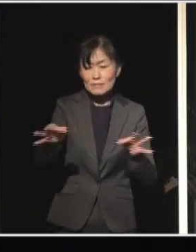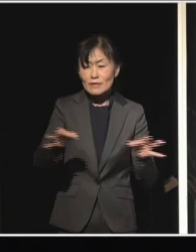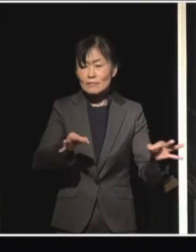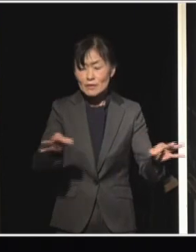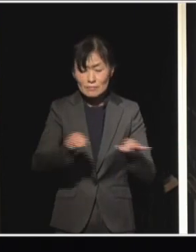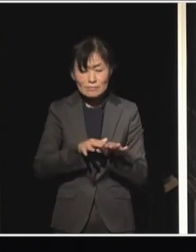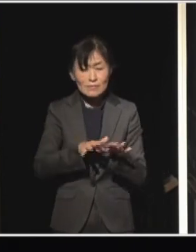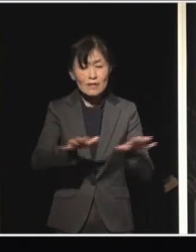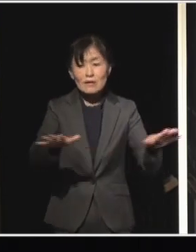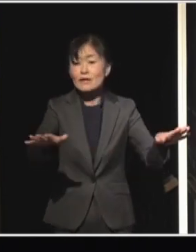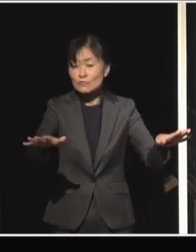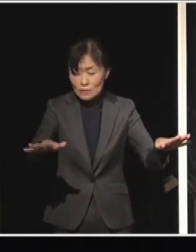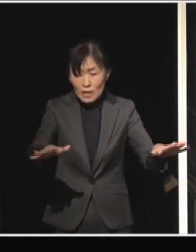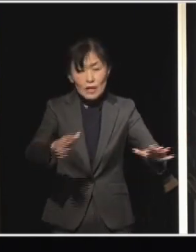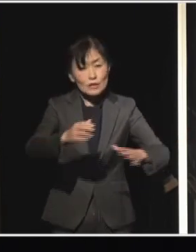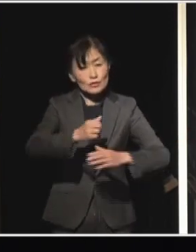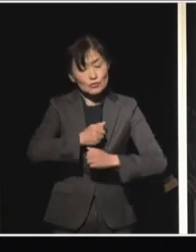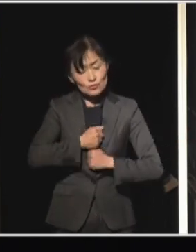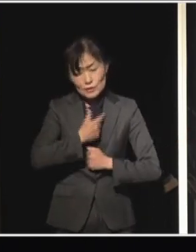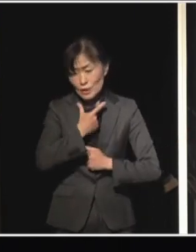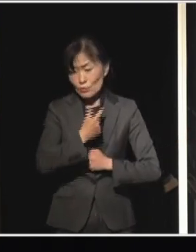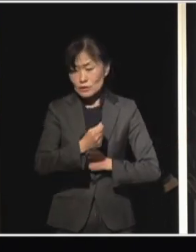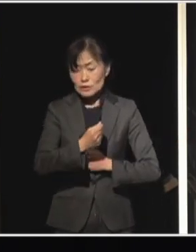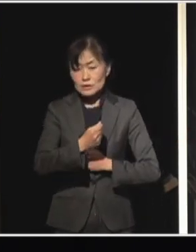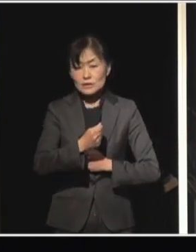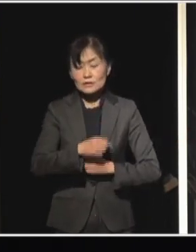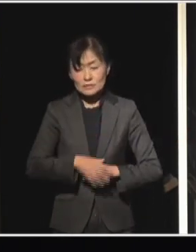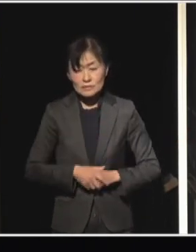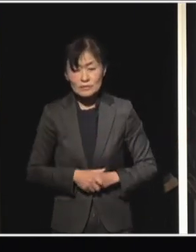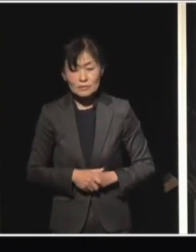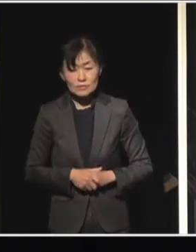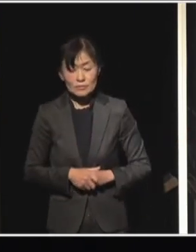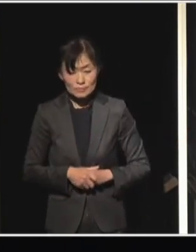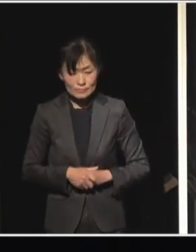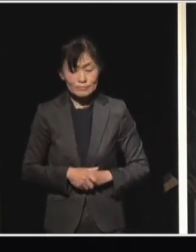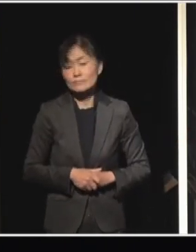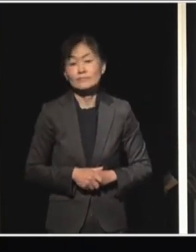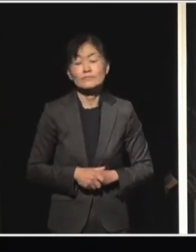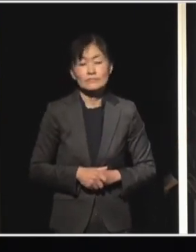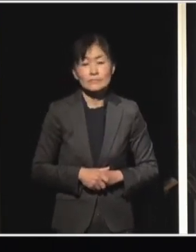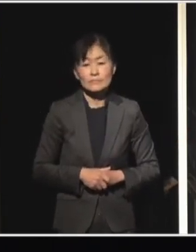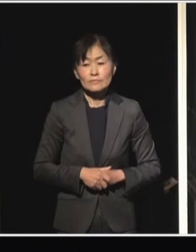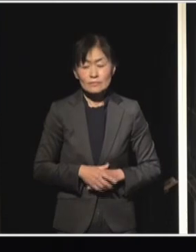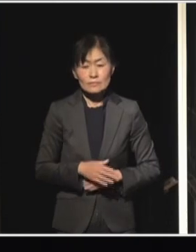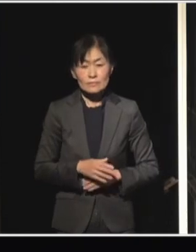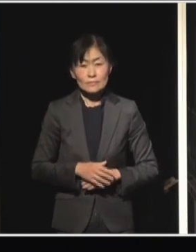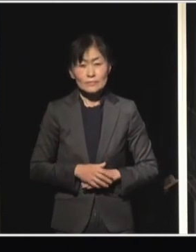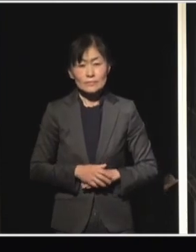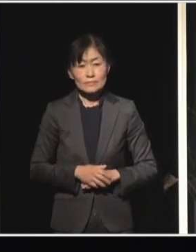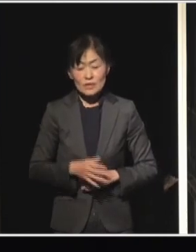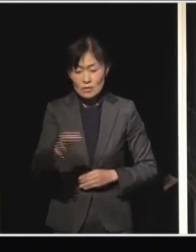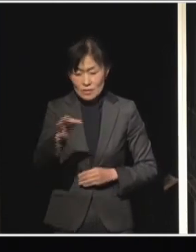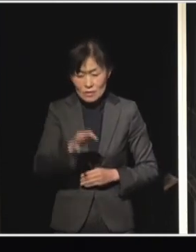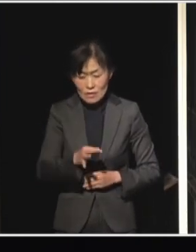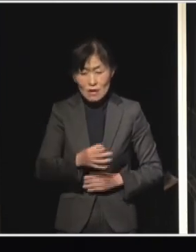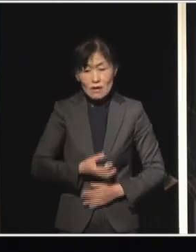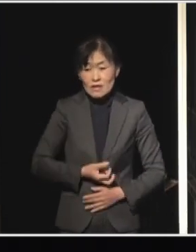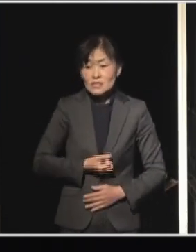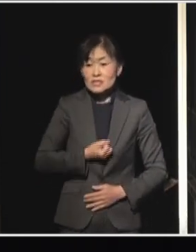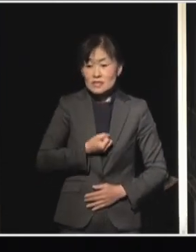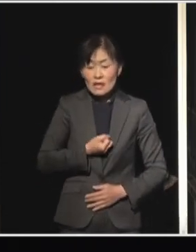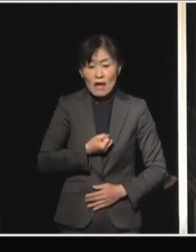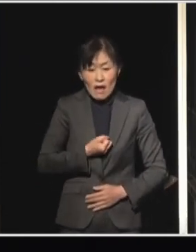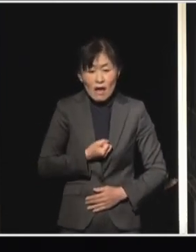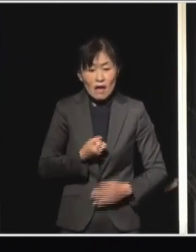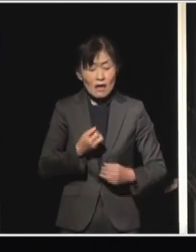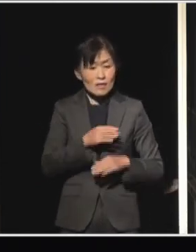注意塩注意してほしいなとついついのこういうものですねあの信じてしまって拡散して